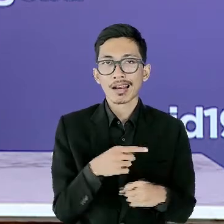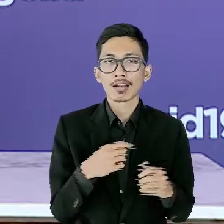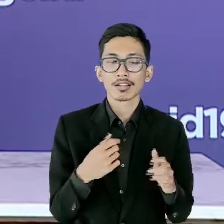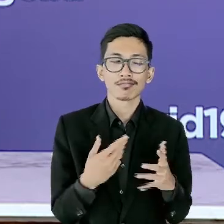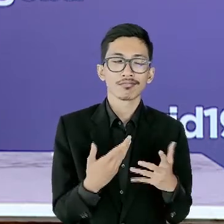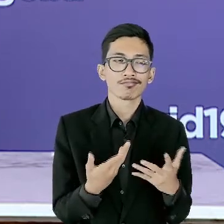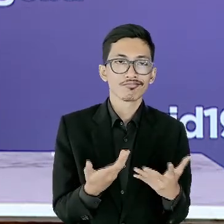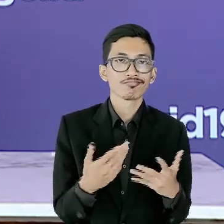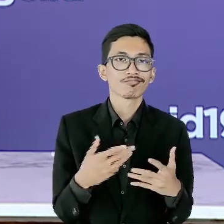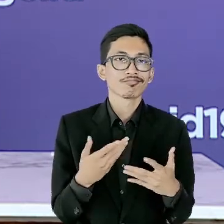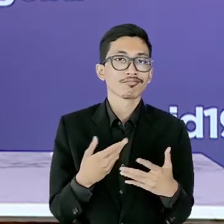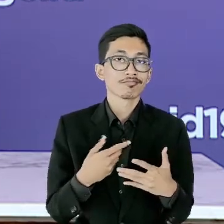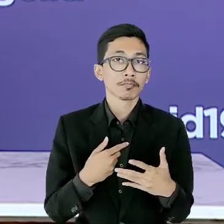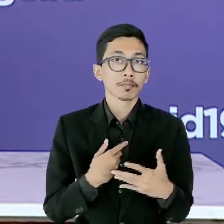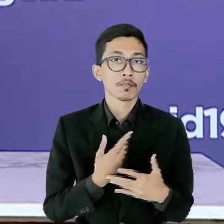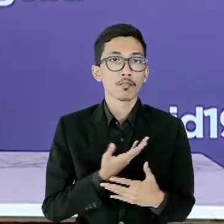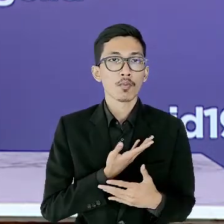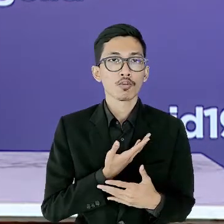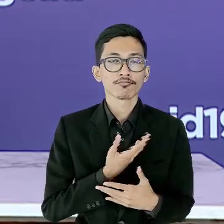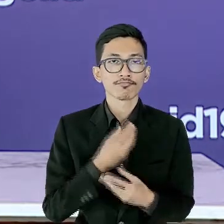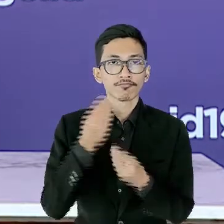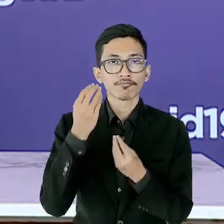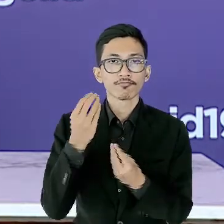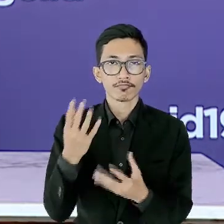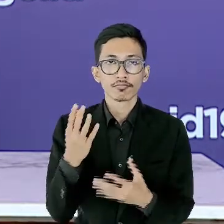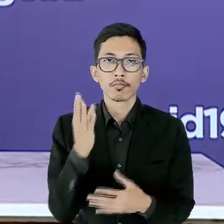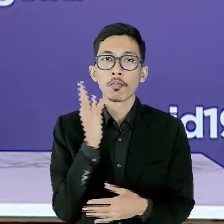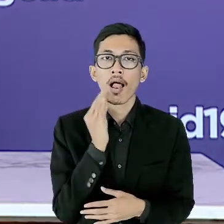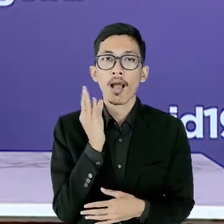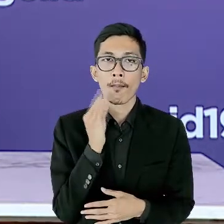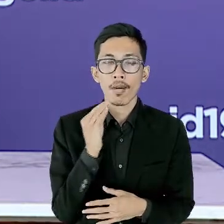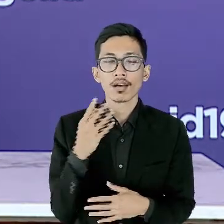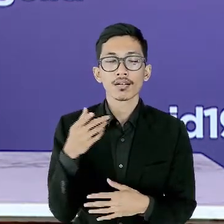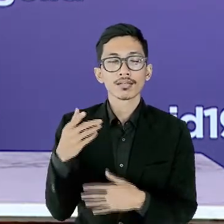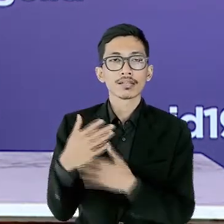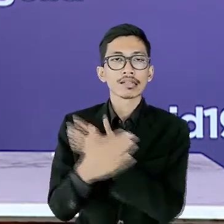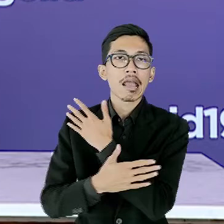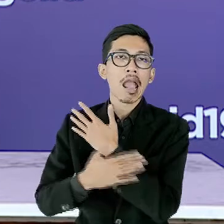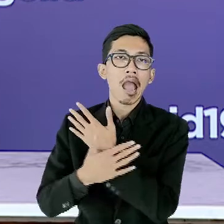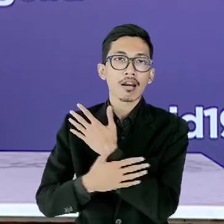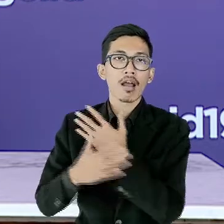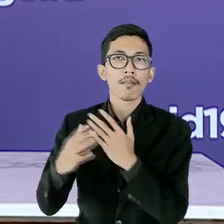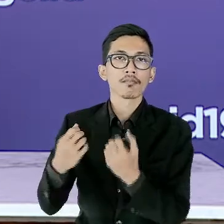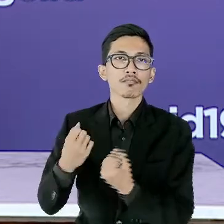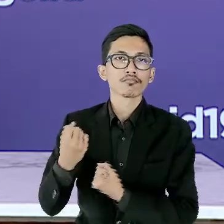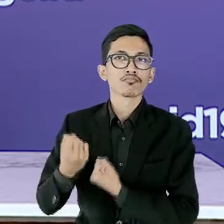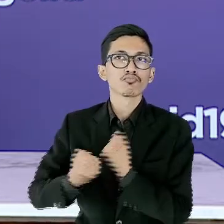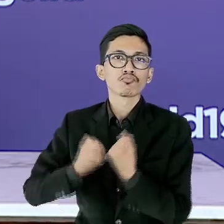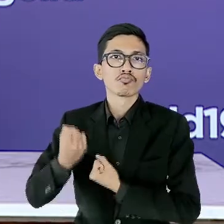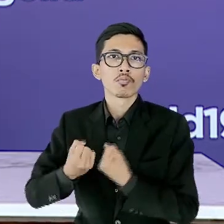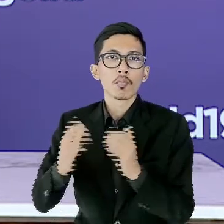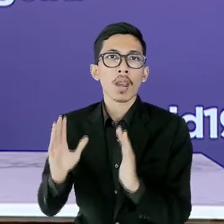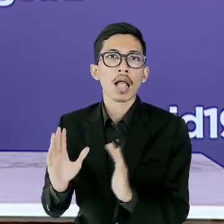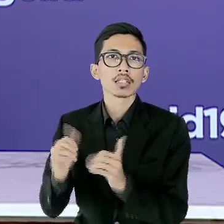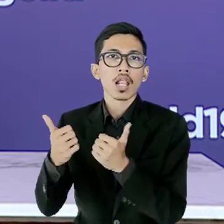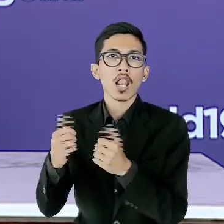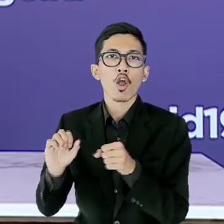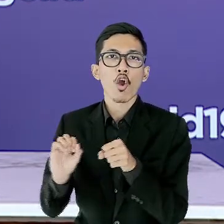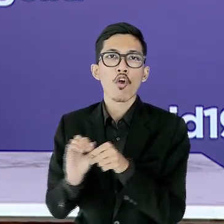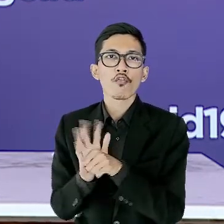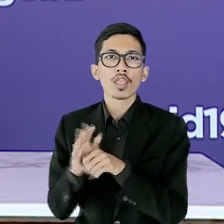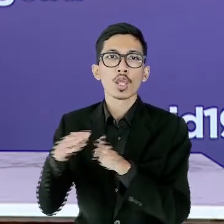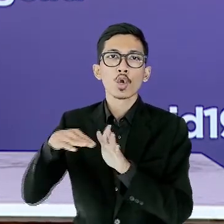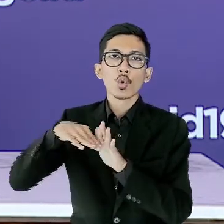ini akan meninjau pengalaman penanganan COVID-19 di beberapa negara yang berhasil bergerak cepat menurunkan lonjakan